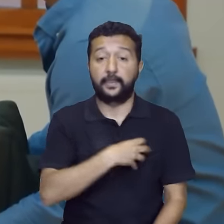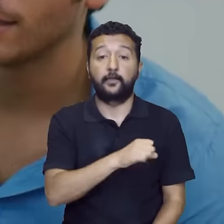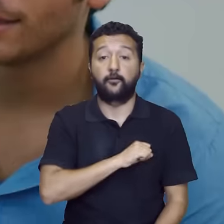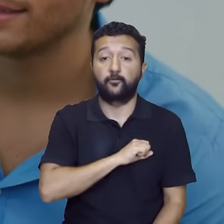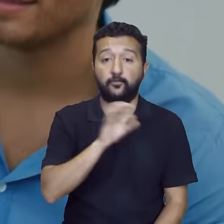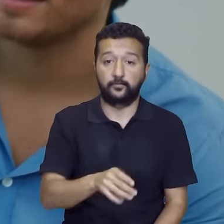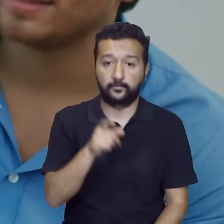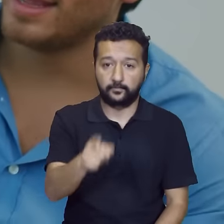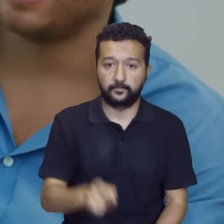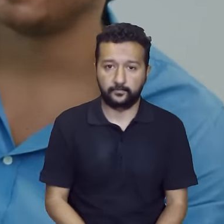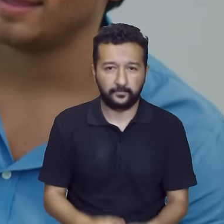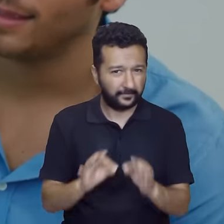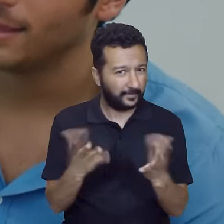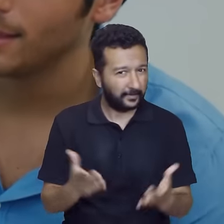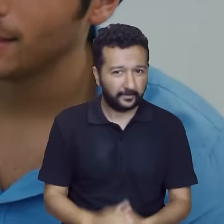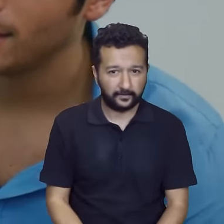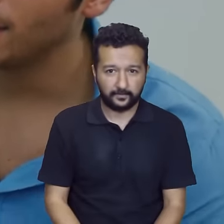annemden korktun. Ne?